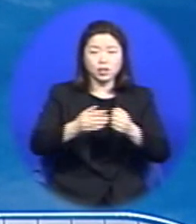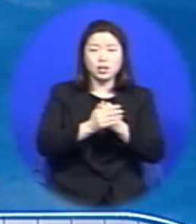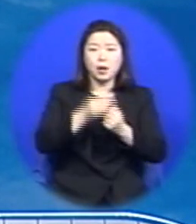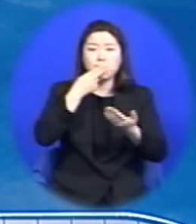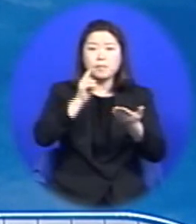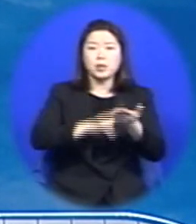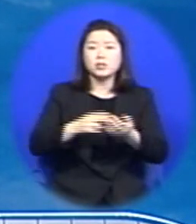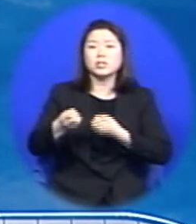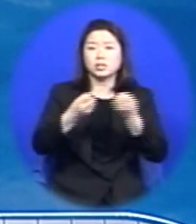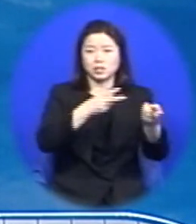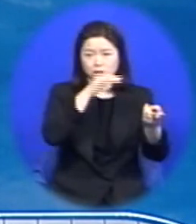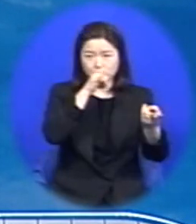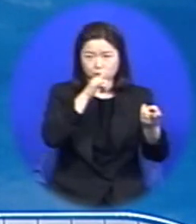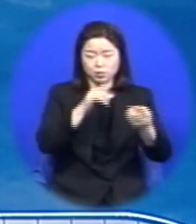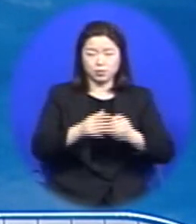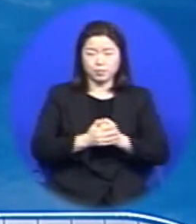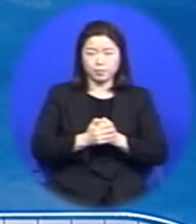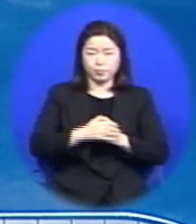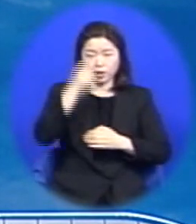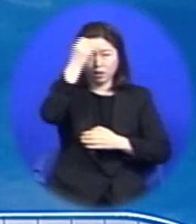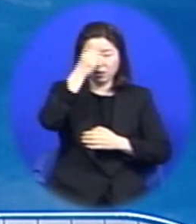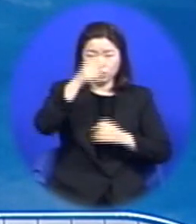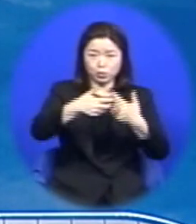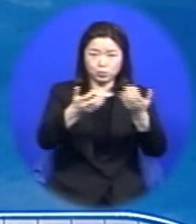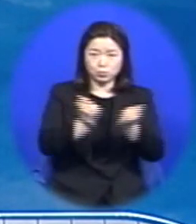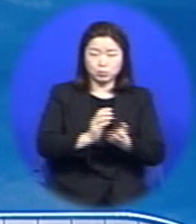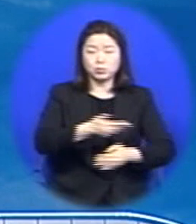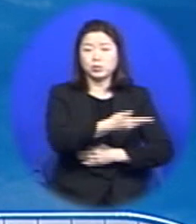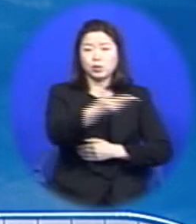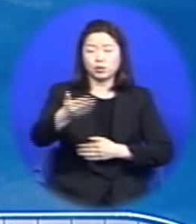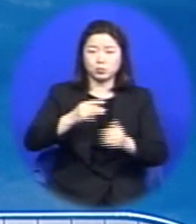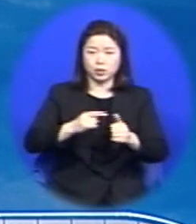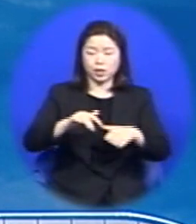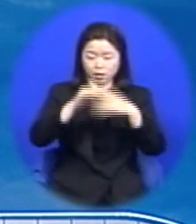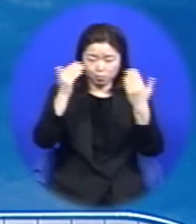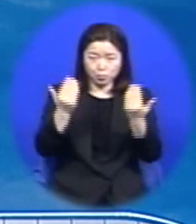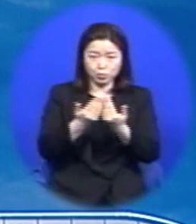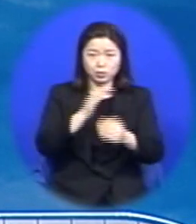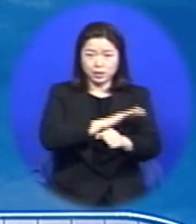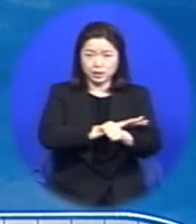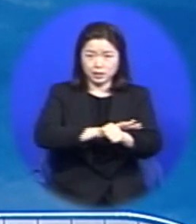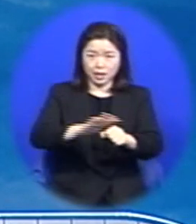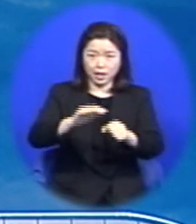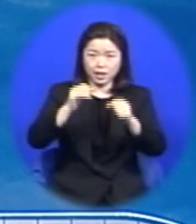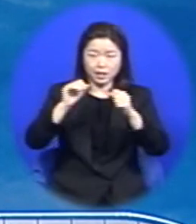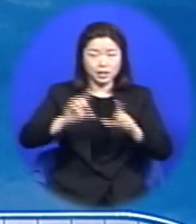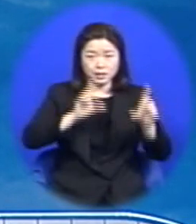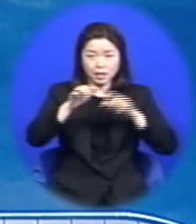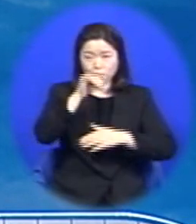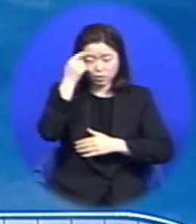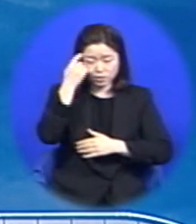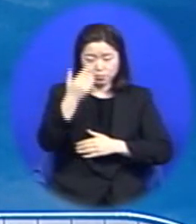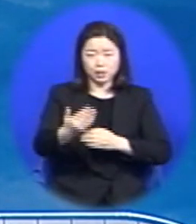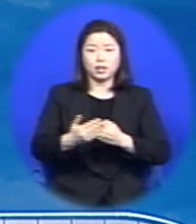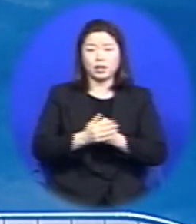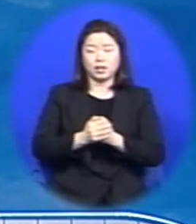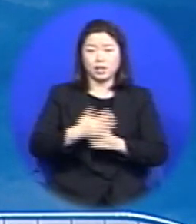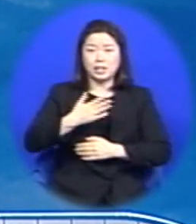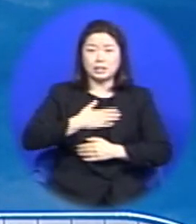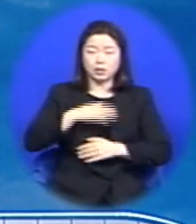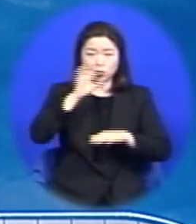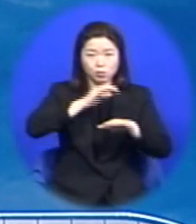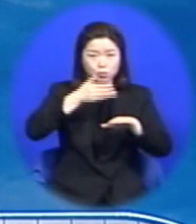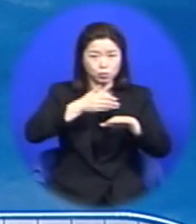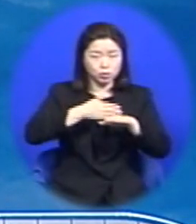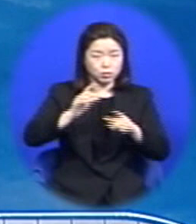보냈어요. 고등부 여러분께 다들 잘 지내시나요? 저는